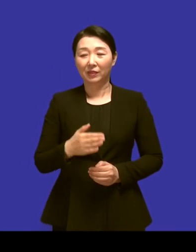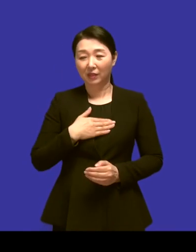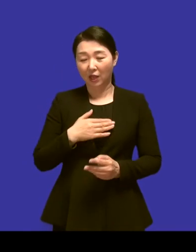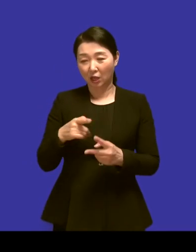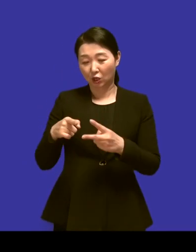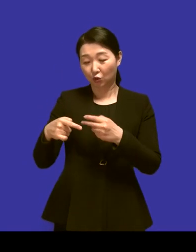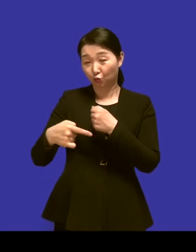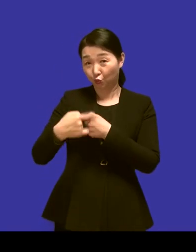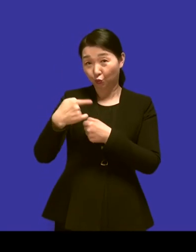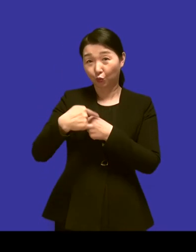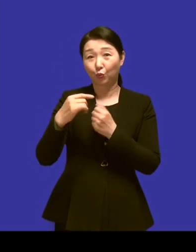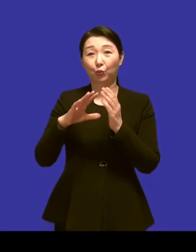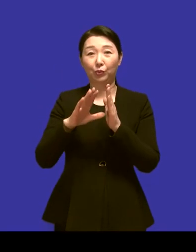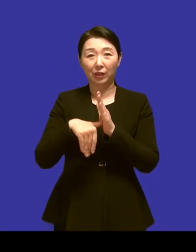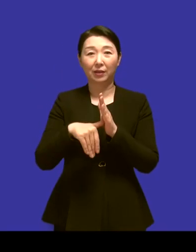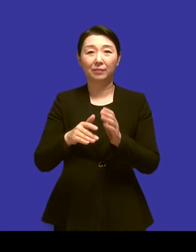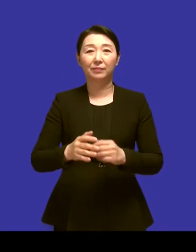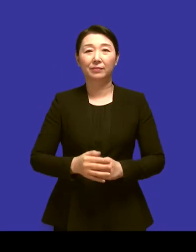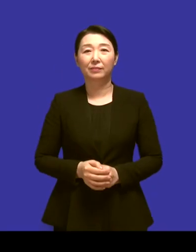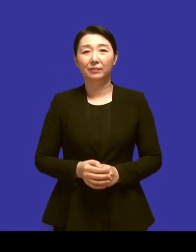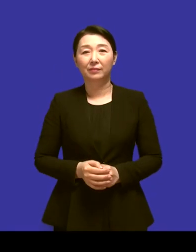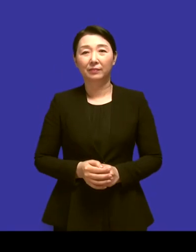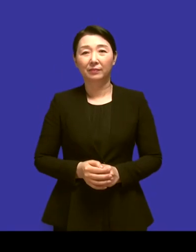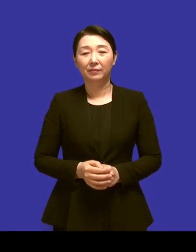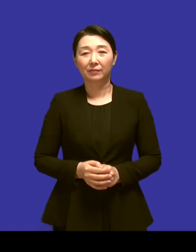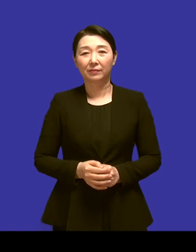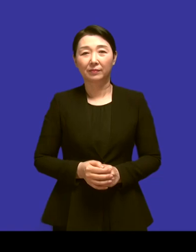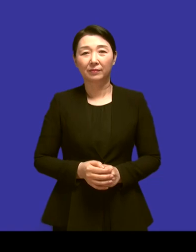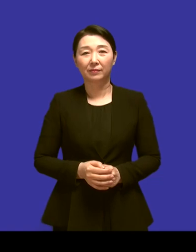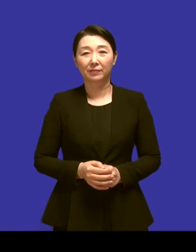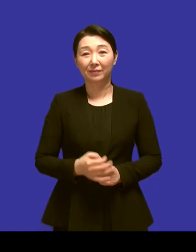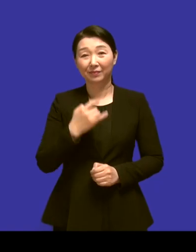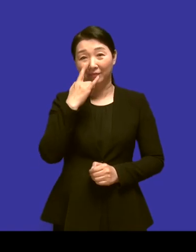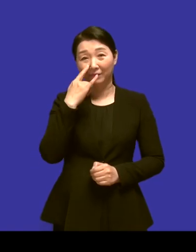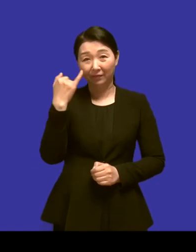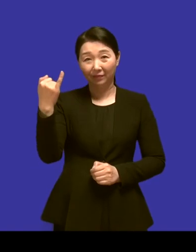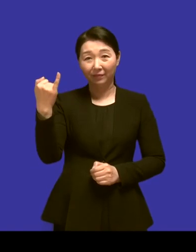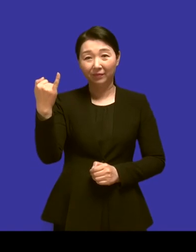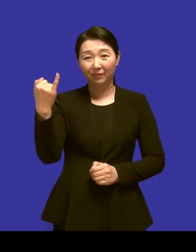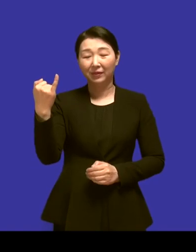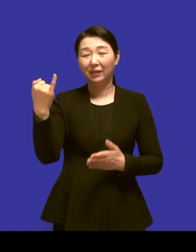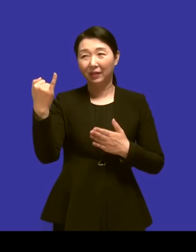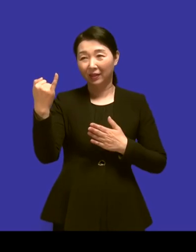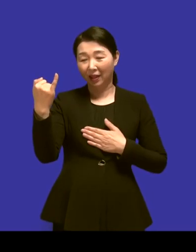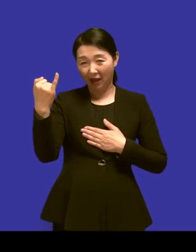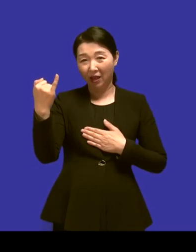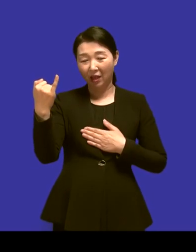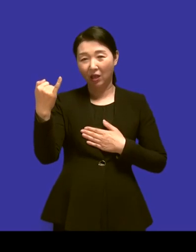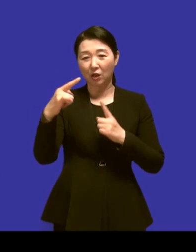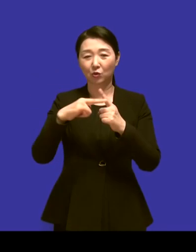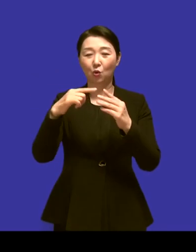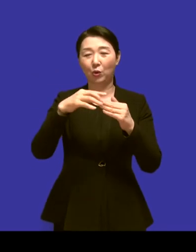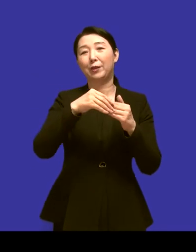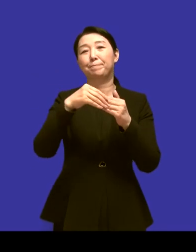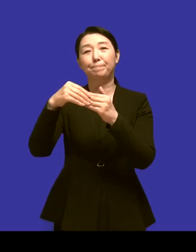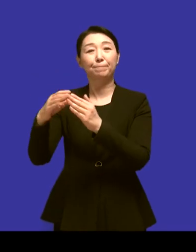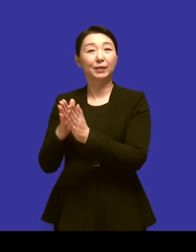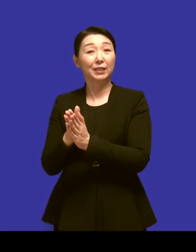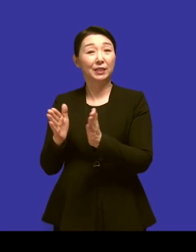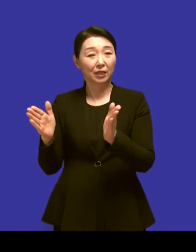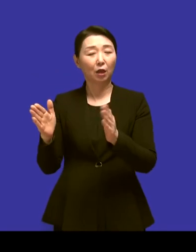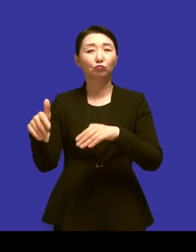초등학교 1학년 때 이제 아까 예. 말씀드렸던 것처럼 어머니께서 이제 저를 먼저 교회에 데려가 주셨고 그렇게